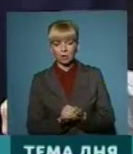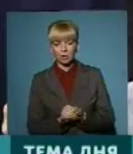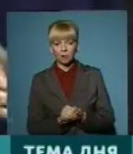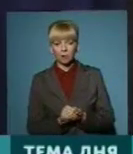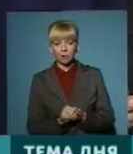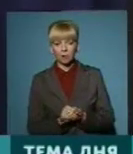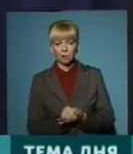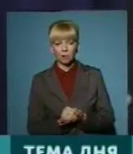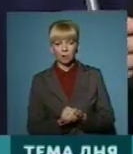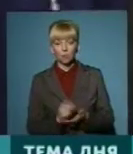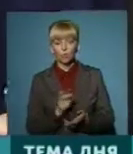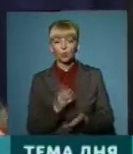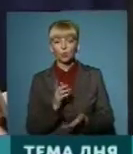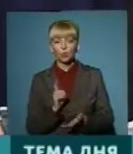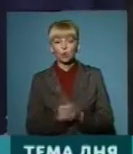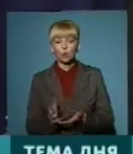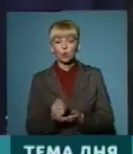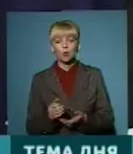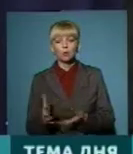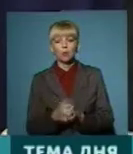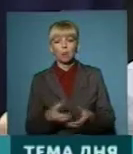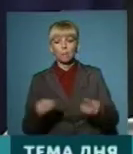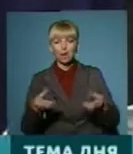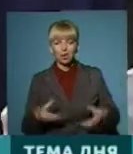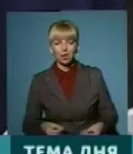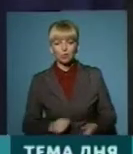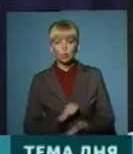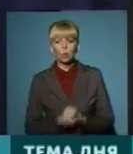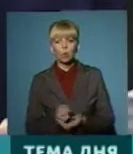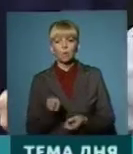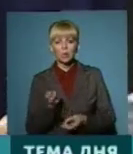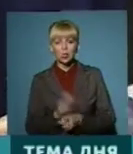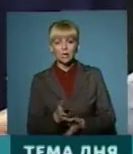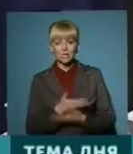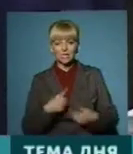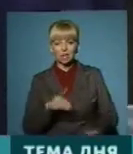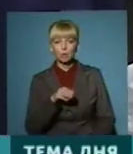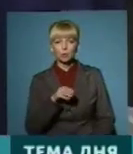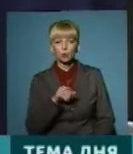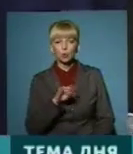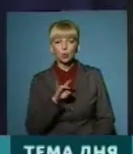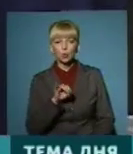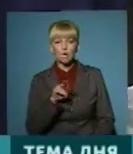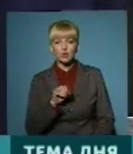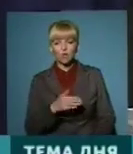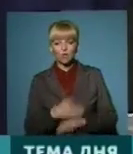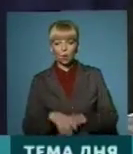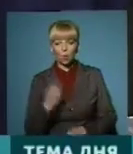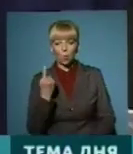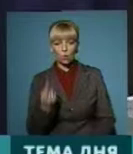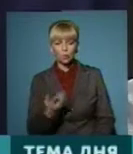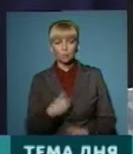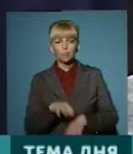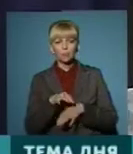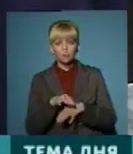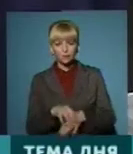ну, которые они должны собрать. Они собирают пакет документов и приходят к нам. На турецкую один. С этим пакетом документов мы делаем сопроводительную.